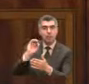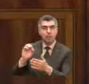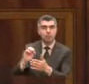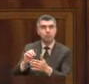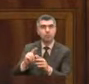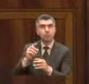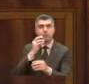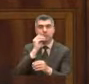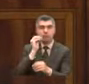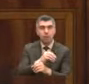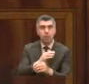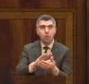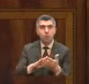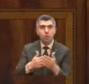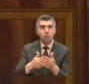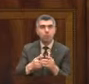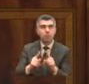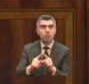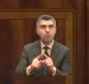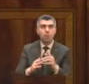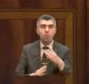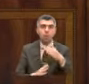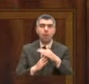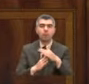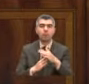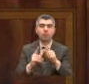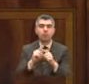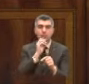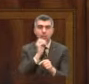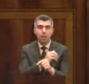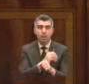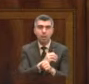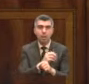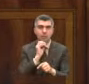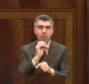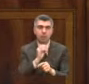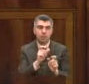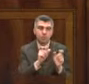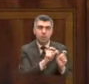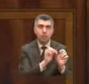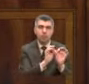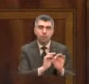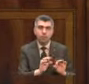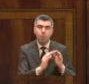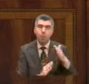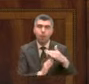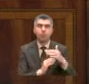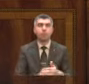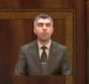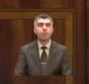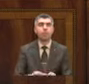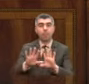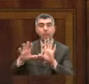النفايات وتثمينها ووضع حد للمطارح العشوائية وغيرها. بالنسبة لموضوع الطاقة، يمكن القول بأن